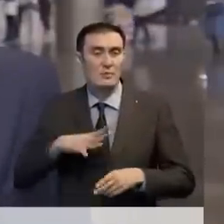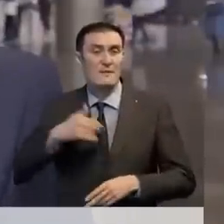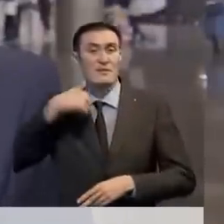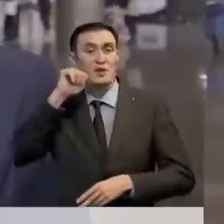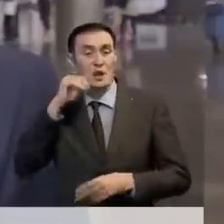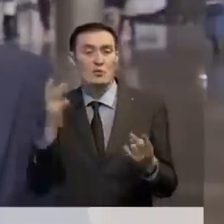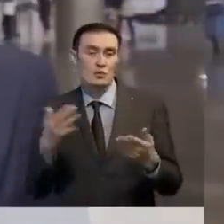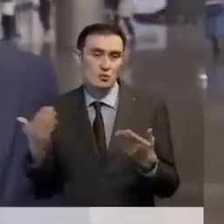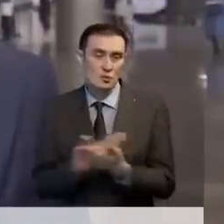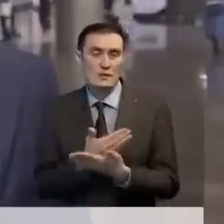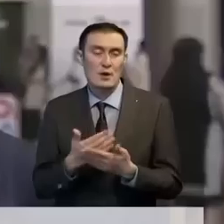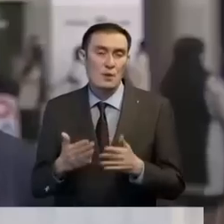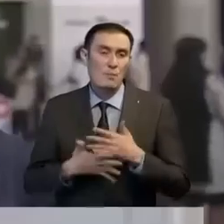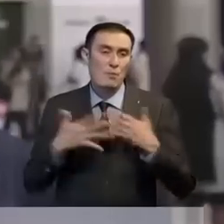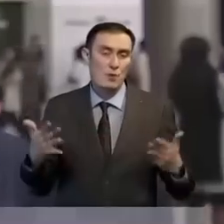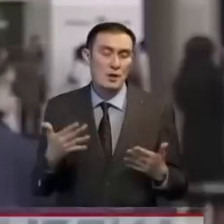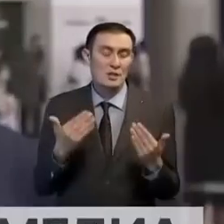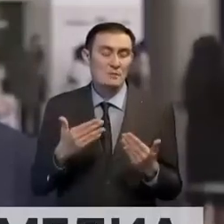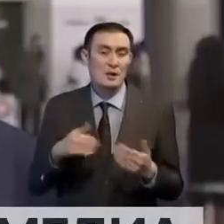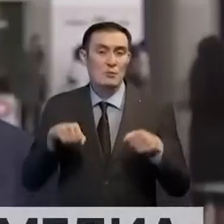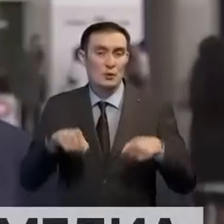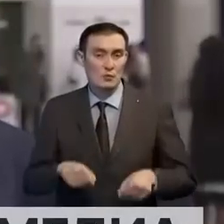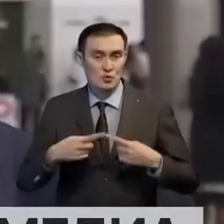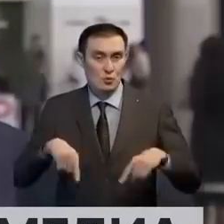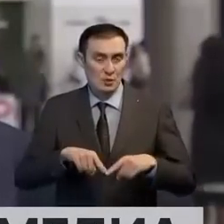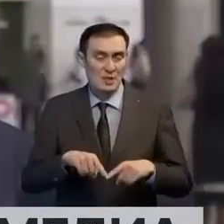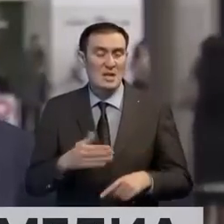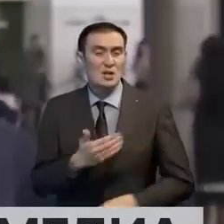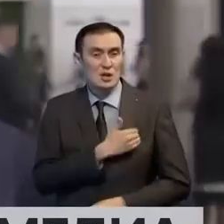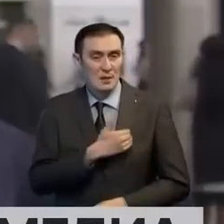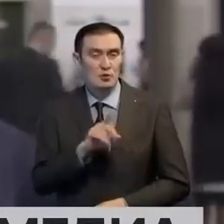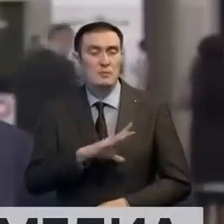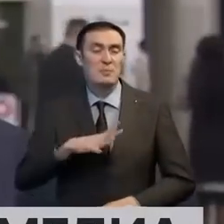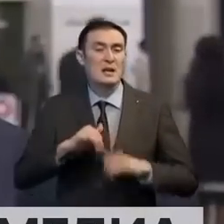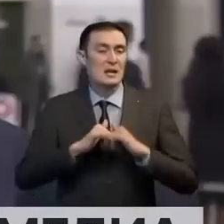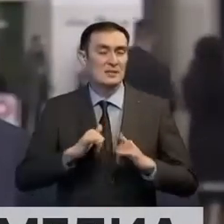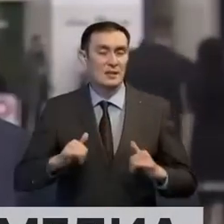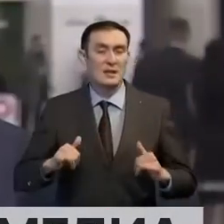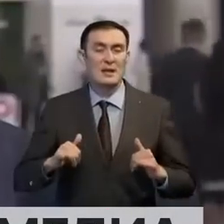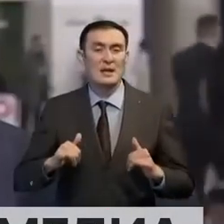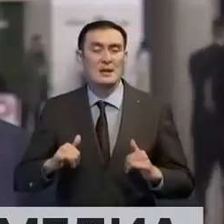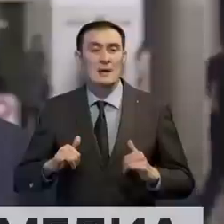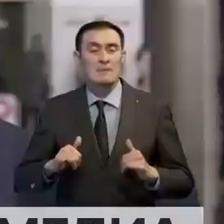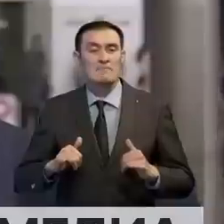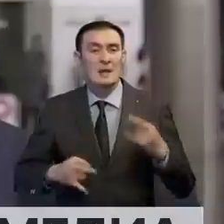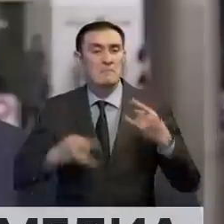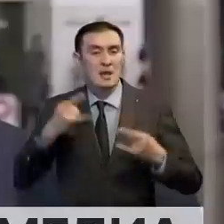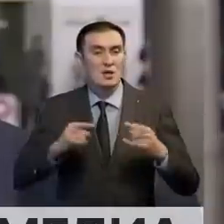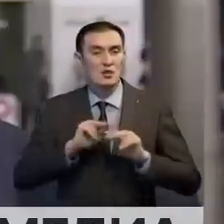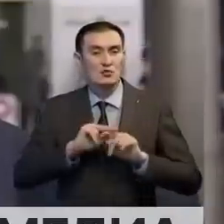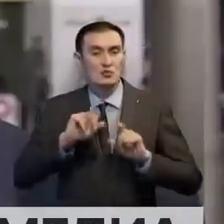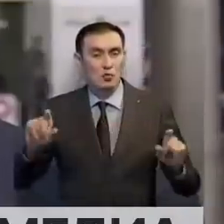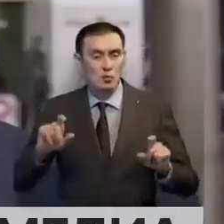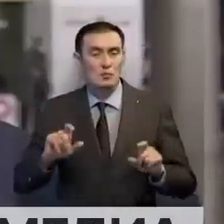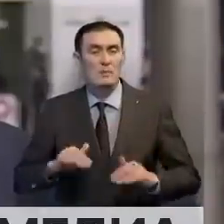постоянно требуют модернизации и обновлений. Мы, как уполномоченный орган, заинтересованы в развитии медиашколы как основного